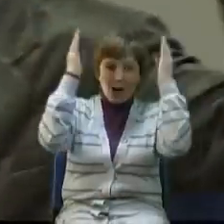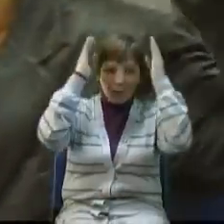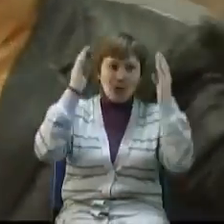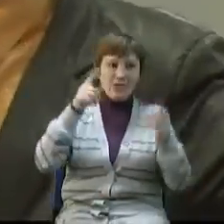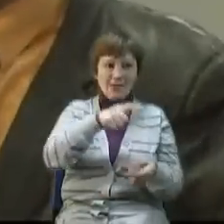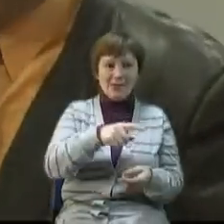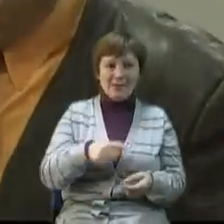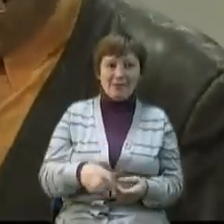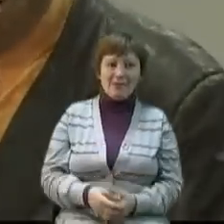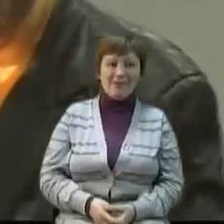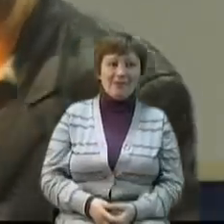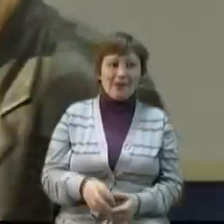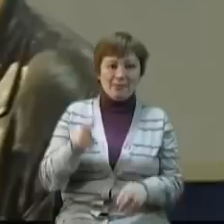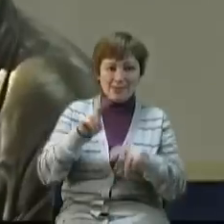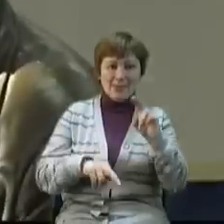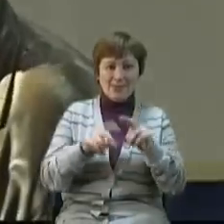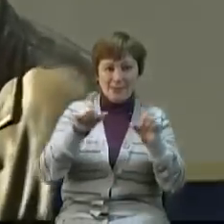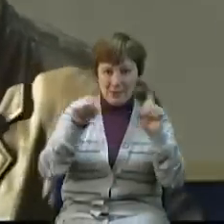там...